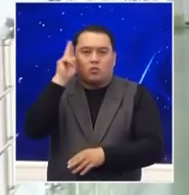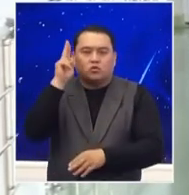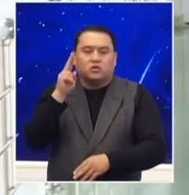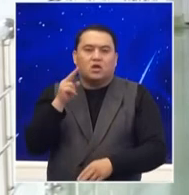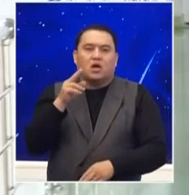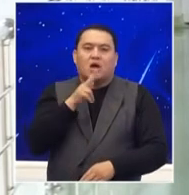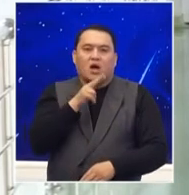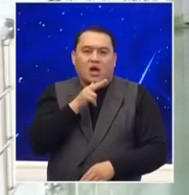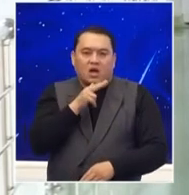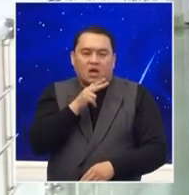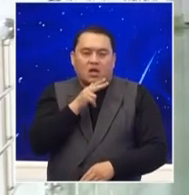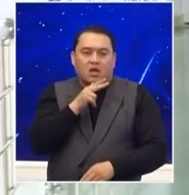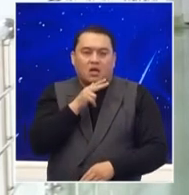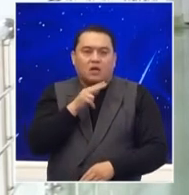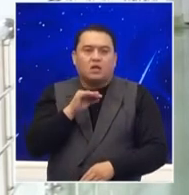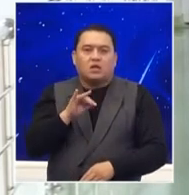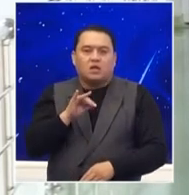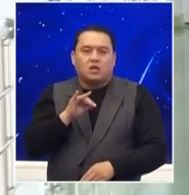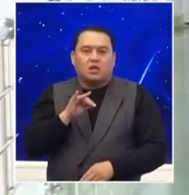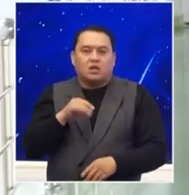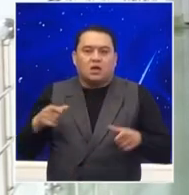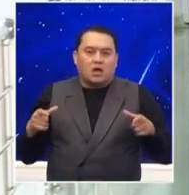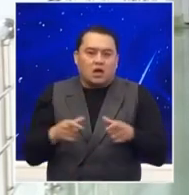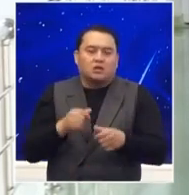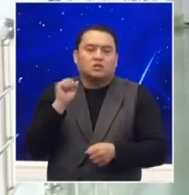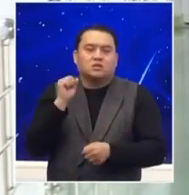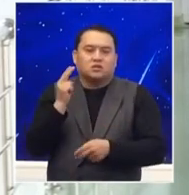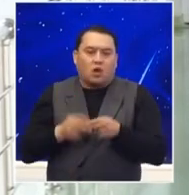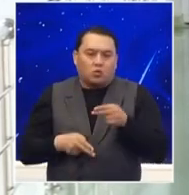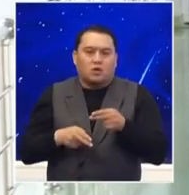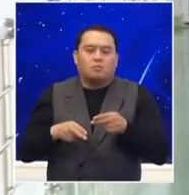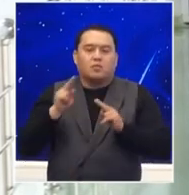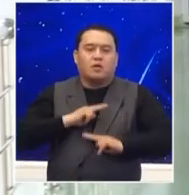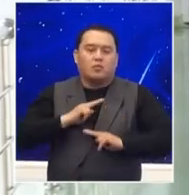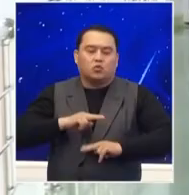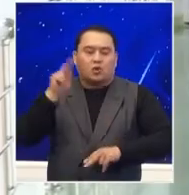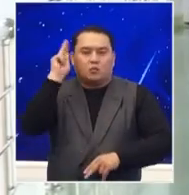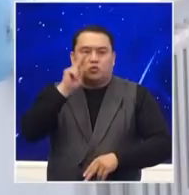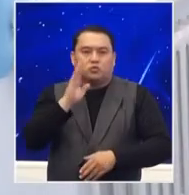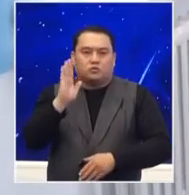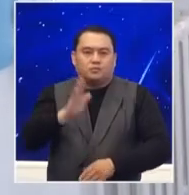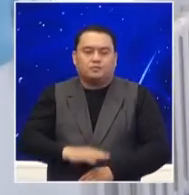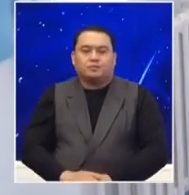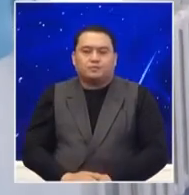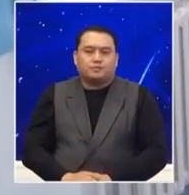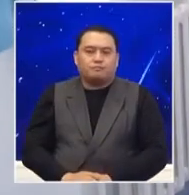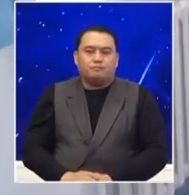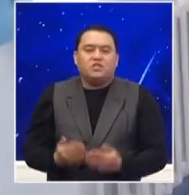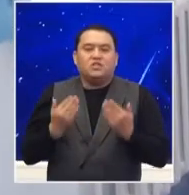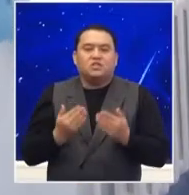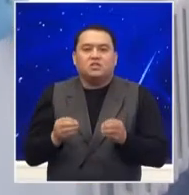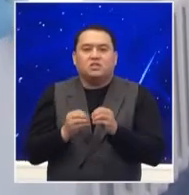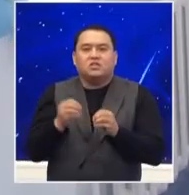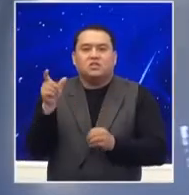именно вот по артроскопии. Как карантинные меры закончатся, продолжат учебу ребята. К настоящему времени 10